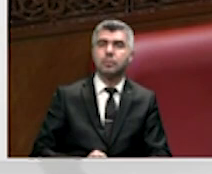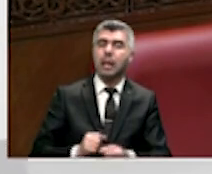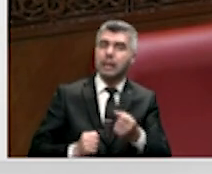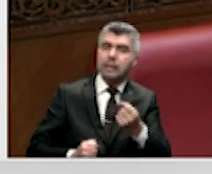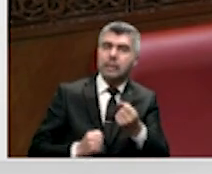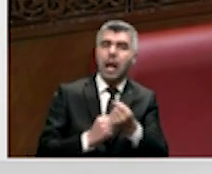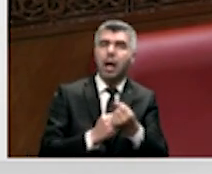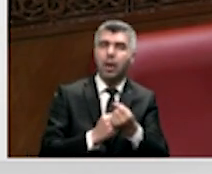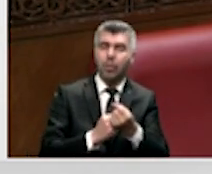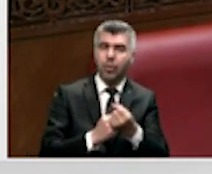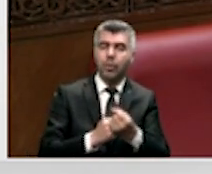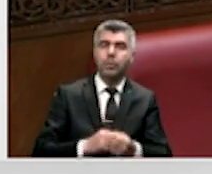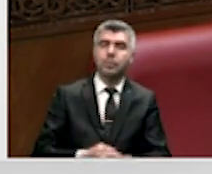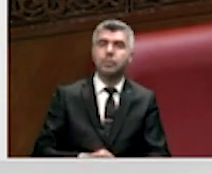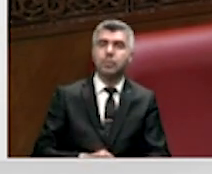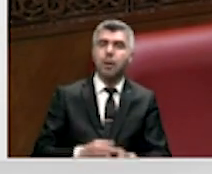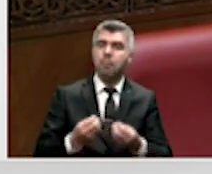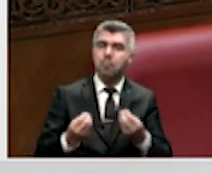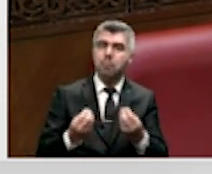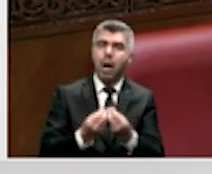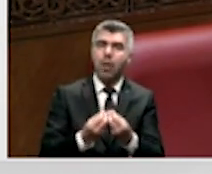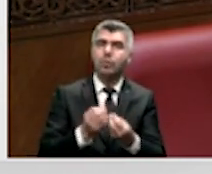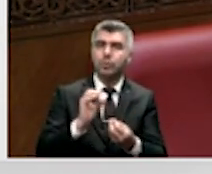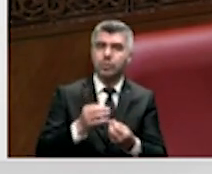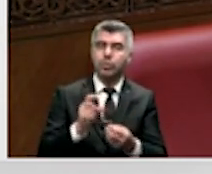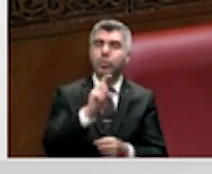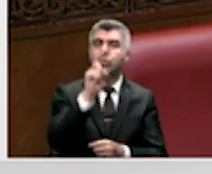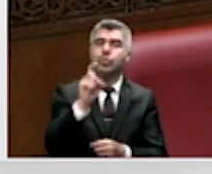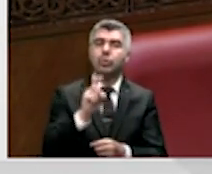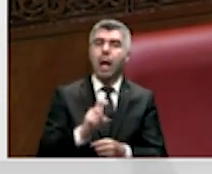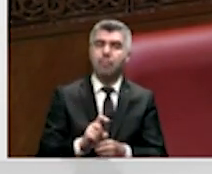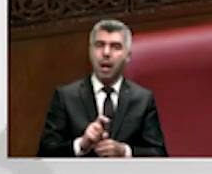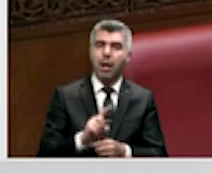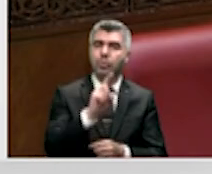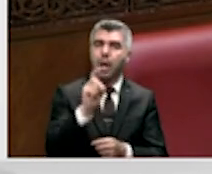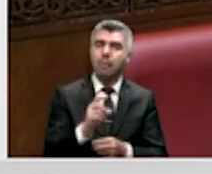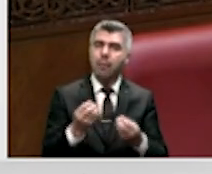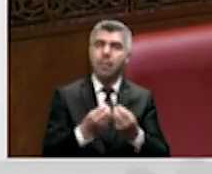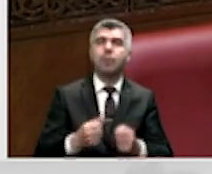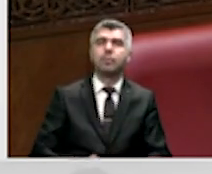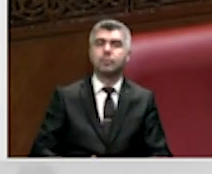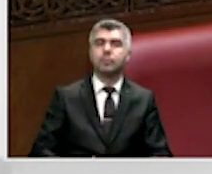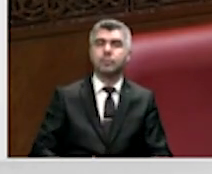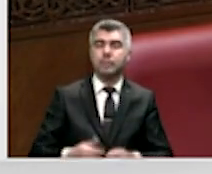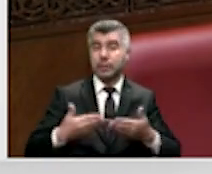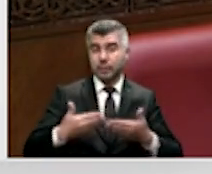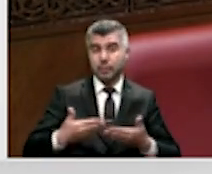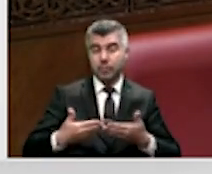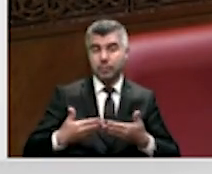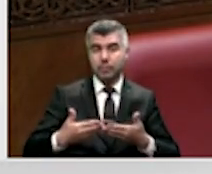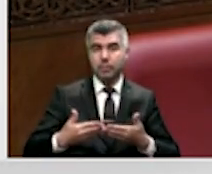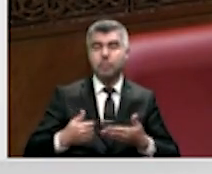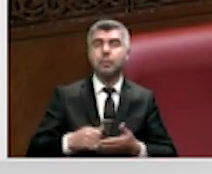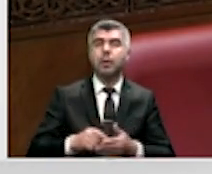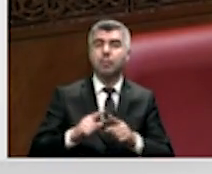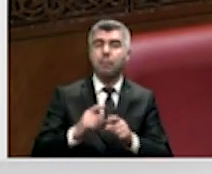بتعاون مع شركاء ومنهم الجامعات المحليه. حنا خلال هاد الموسم